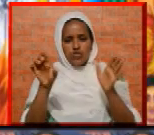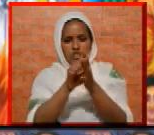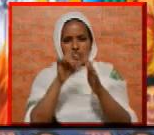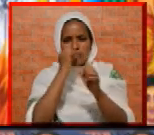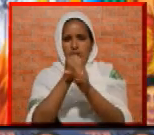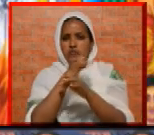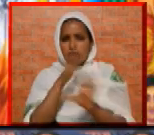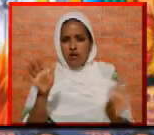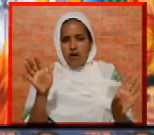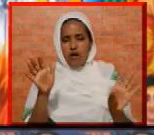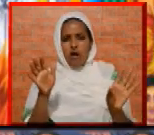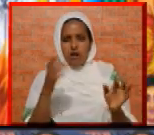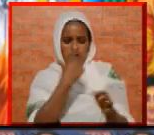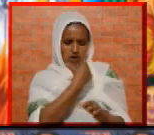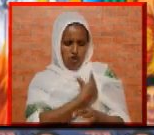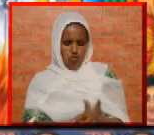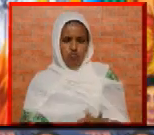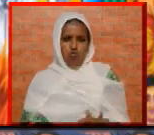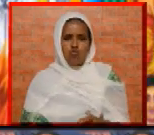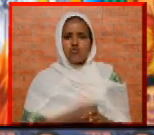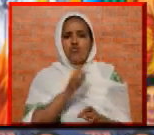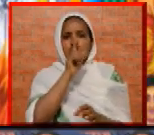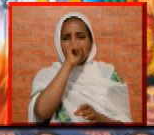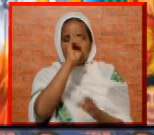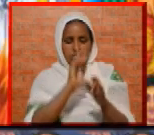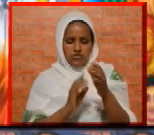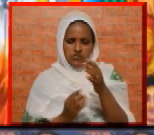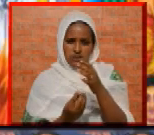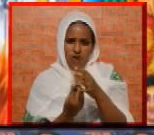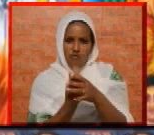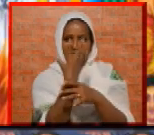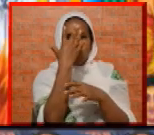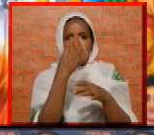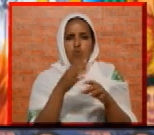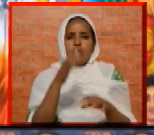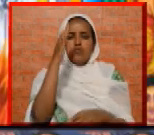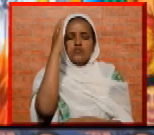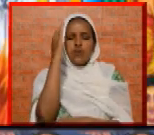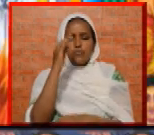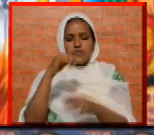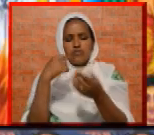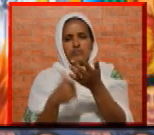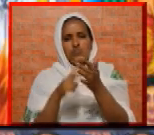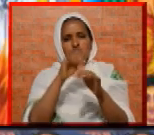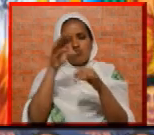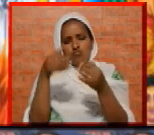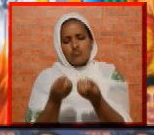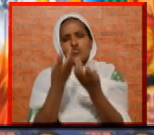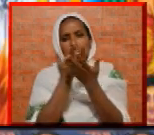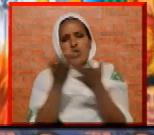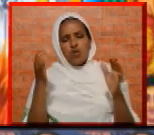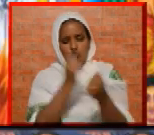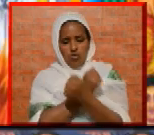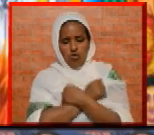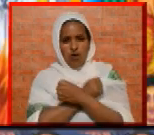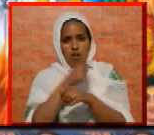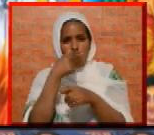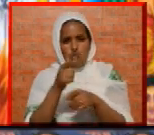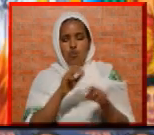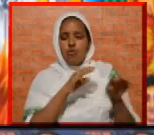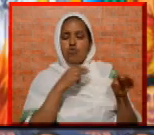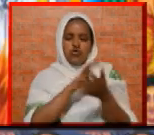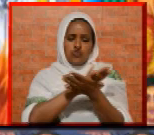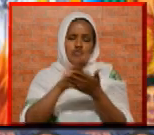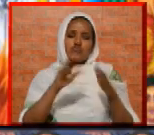حق سايسرالت كلبوناو اوناتن عفلقو اغزابير نصوها باهيري نو نصو نغر يودال بلو